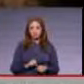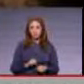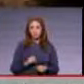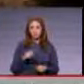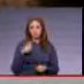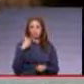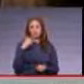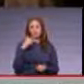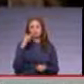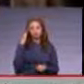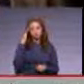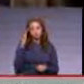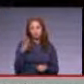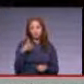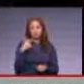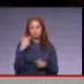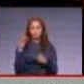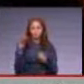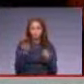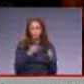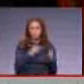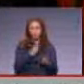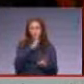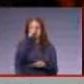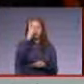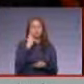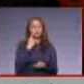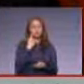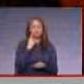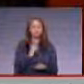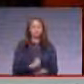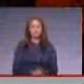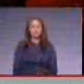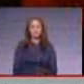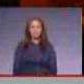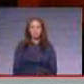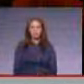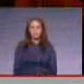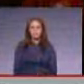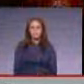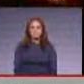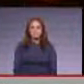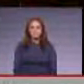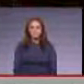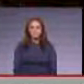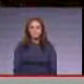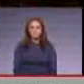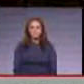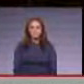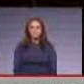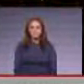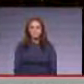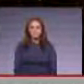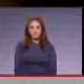الله يخليك، الله يخليك. يلا هنطلع نزور أم عادل. تعال نشوف أم عادل هي عايزة إيه.